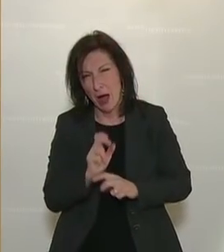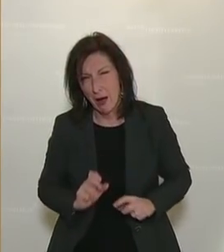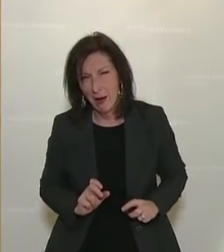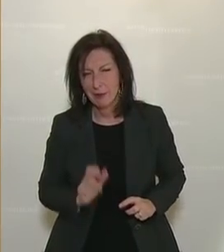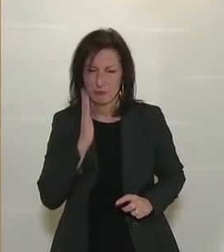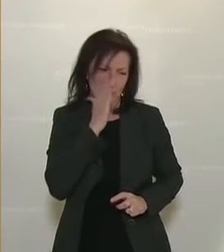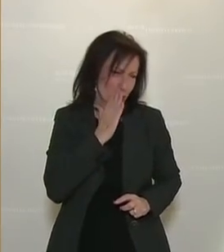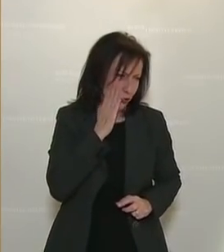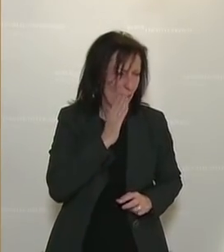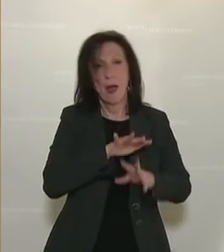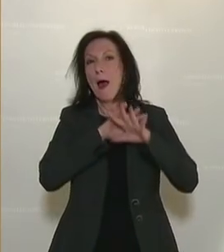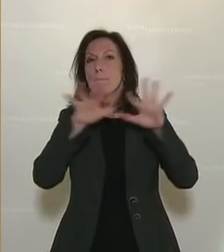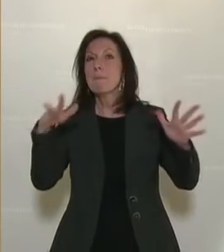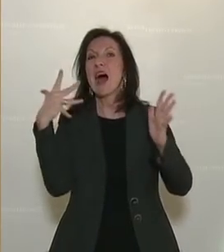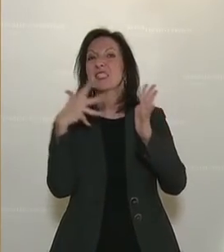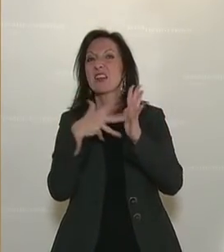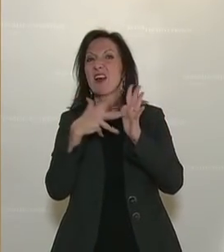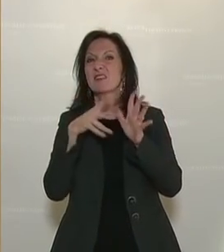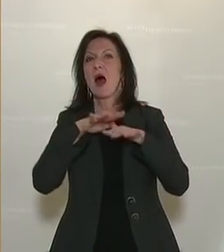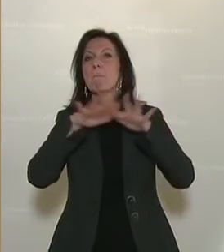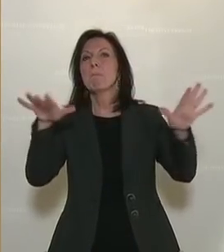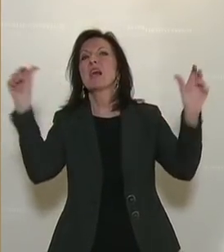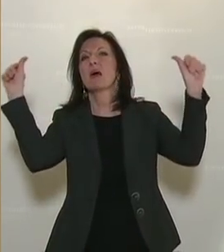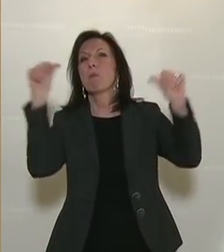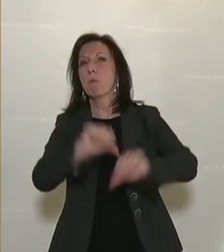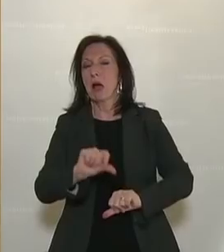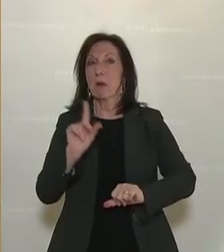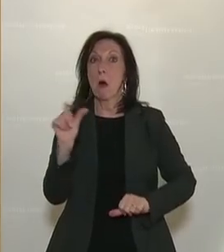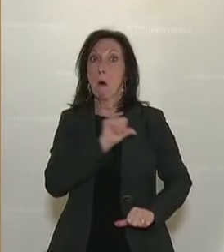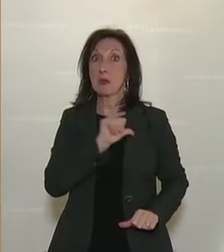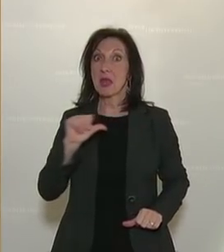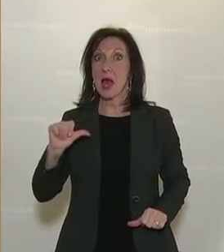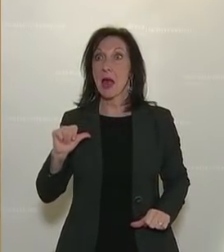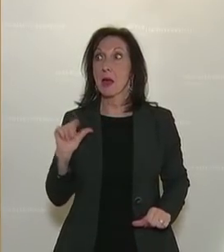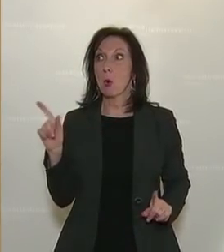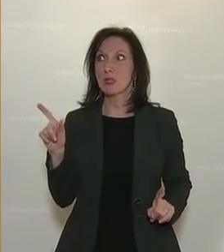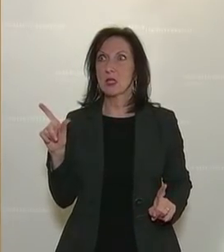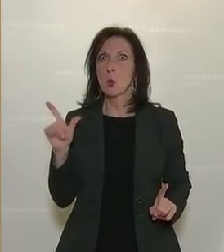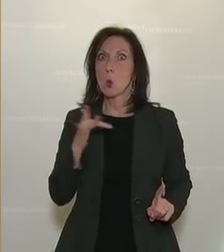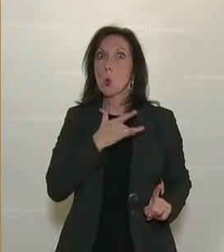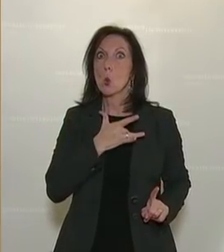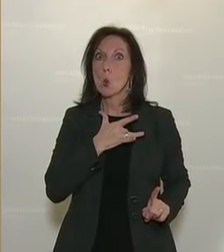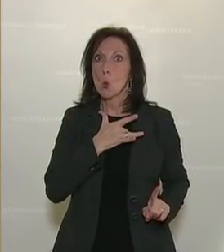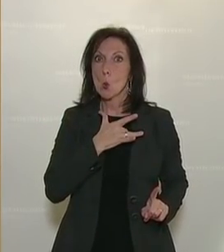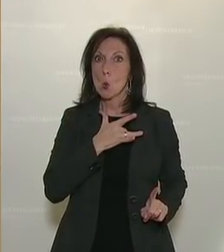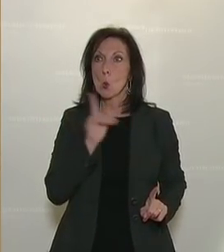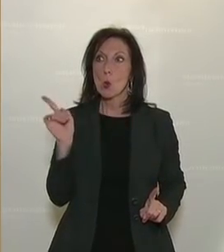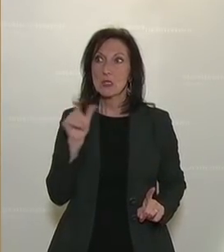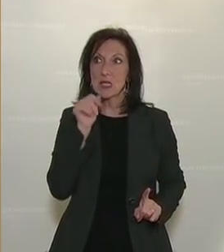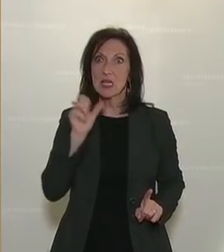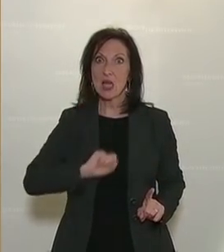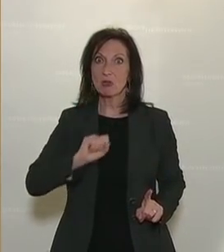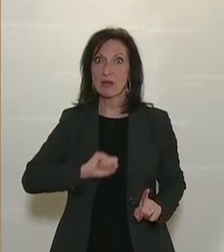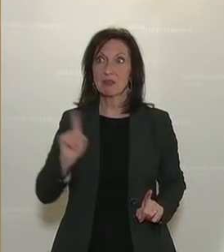Der Massentest, ein Massenflop. Und das hat an Ihrem Ego gekratzt, Herr Bundeskanzler. Das haben Sie nicht oder